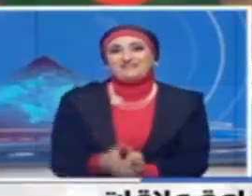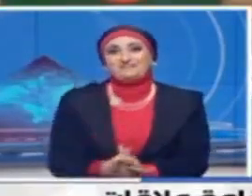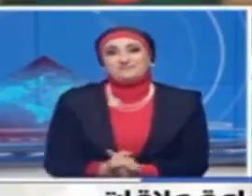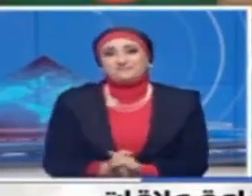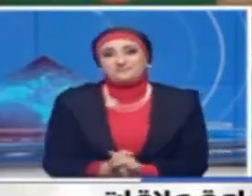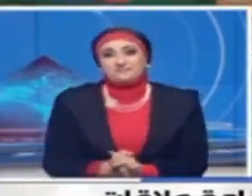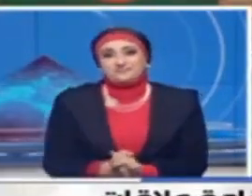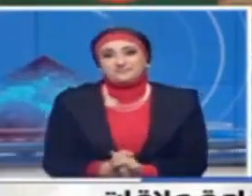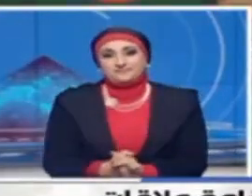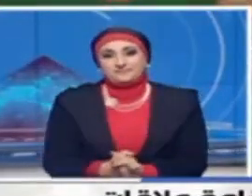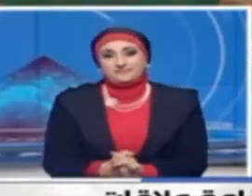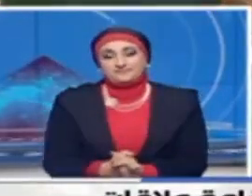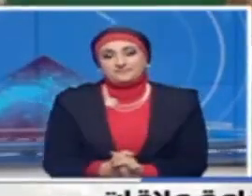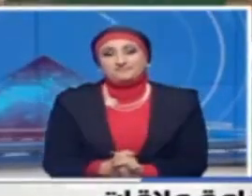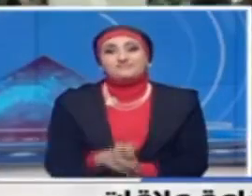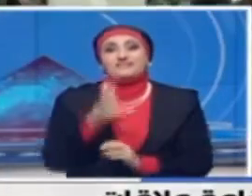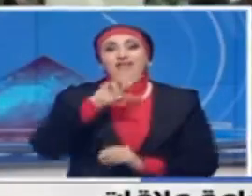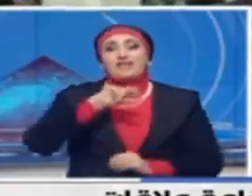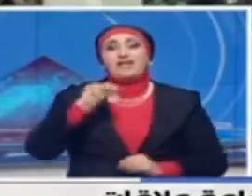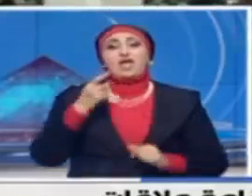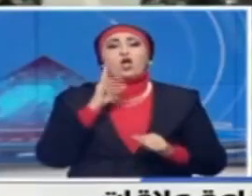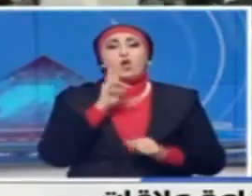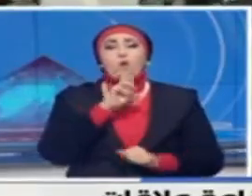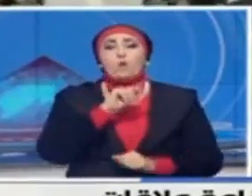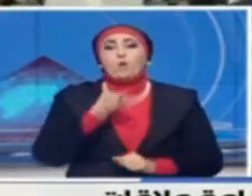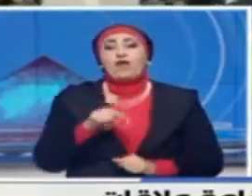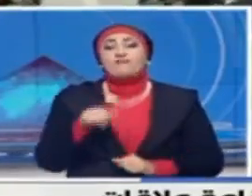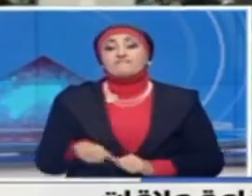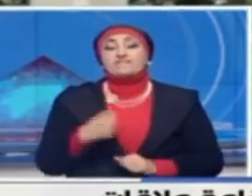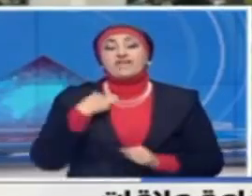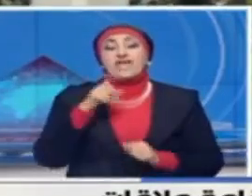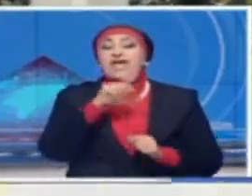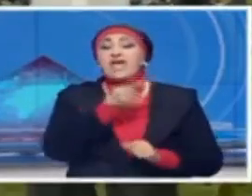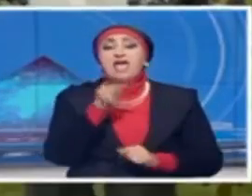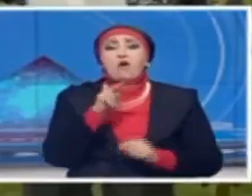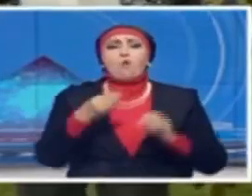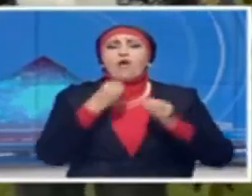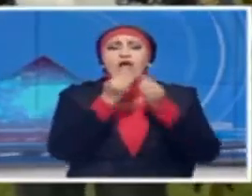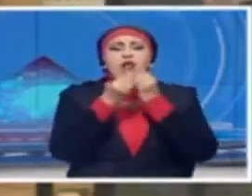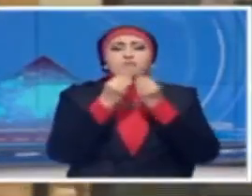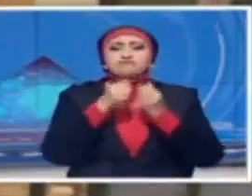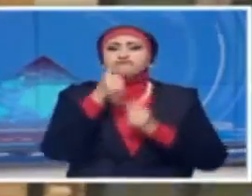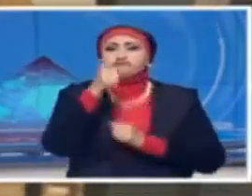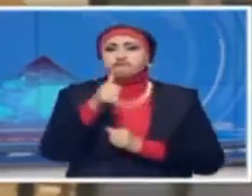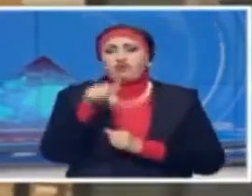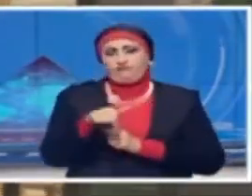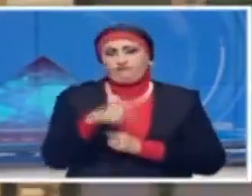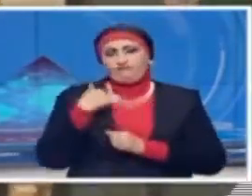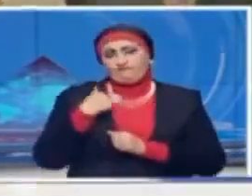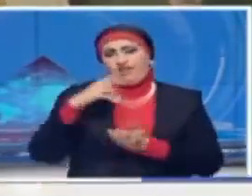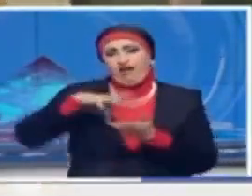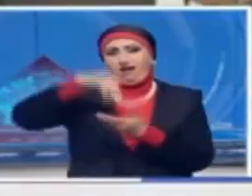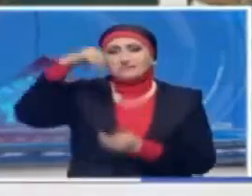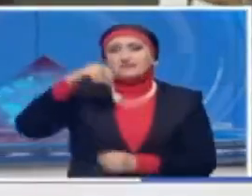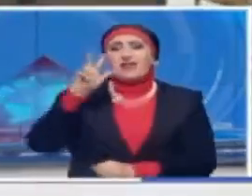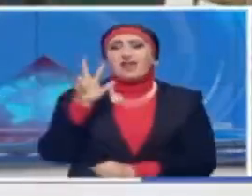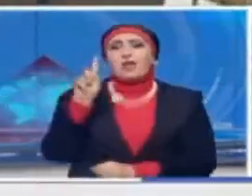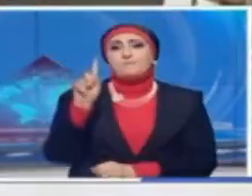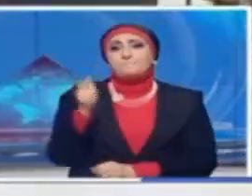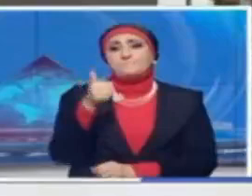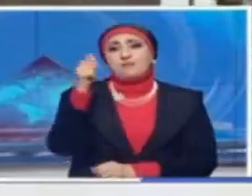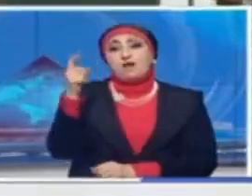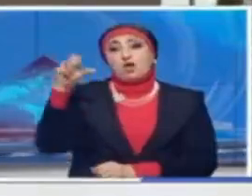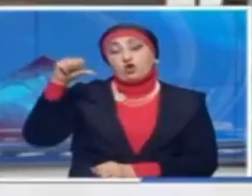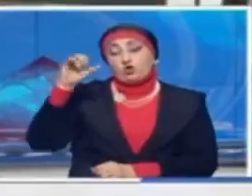تجسيدا للعلاقات الدبلوماسية المتميزة بين الهند وبنغلاديش، احتضن قصر البارون احتفالية